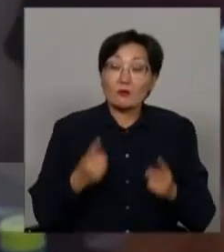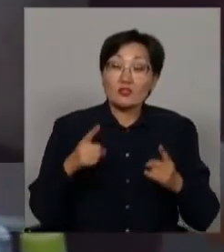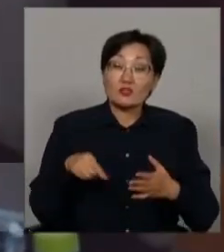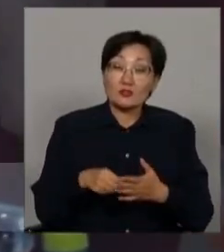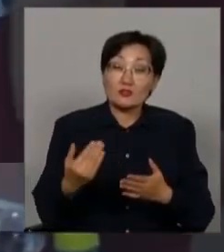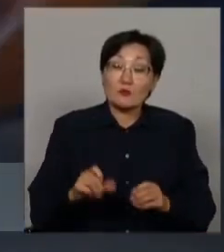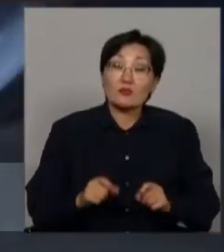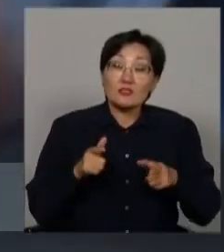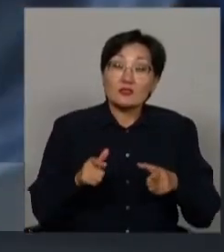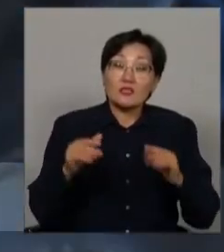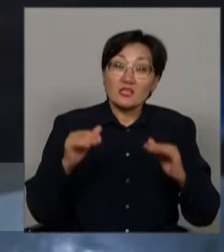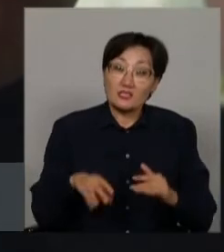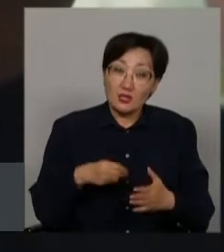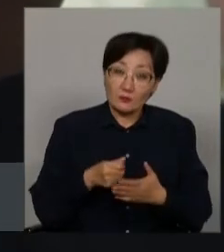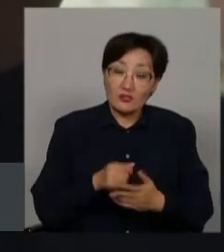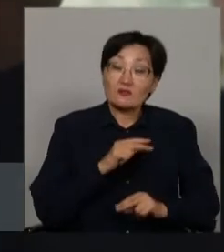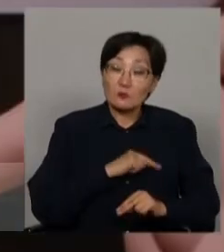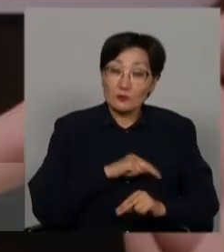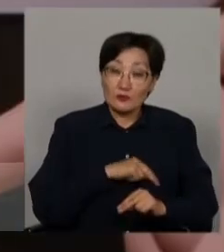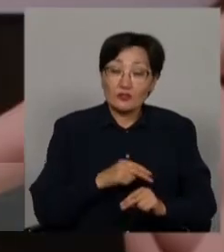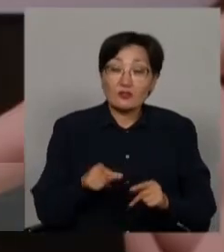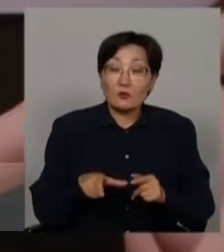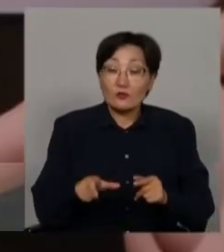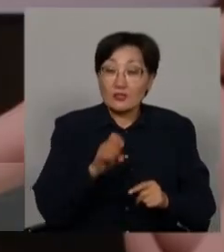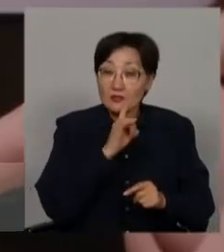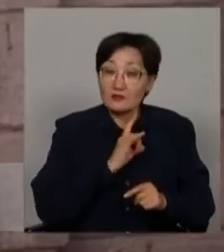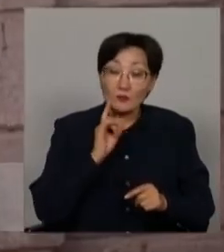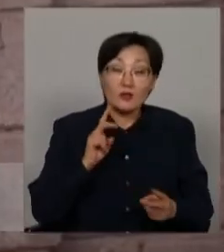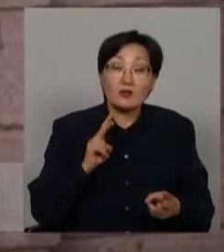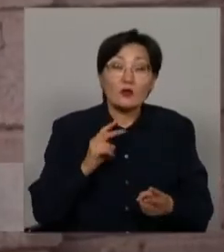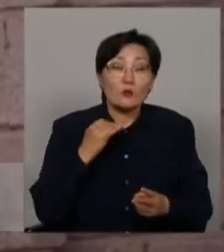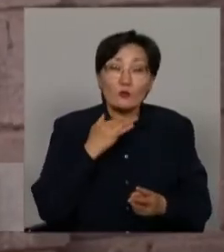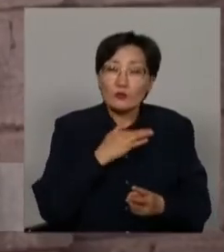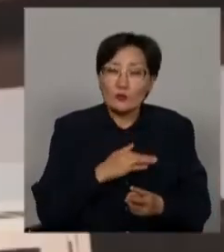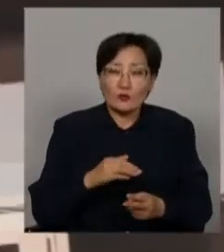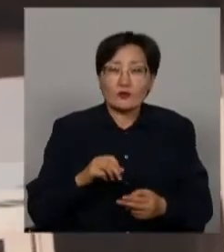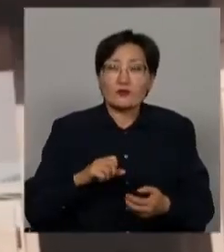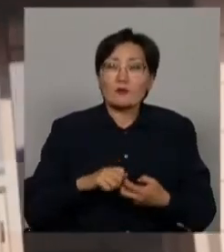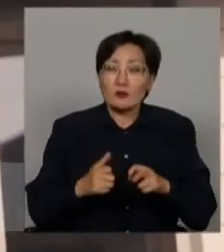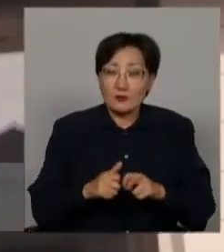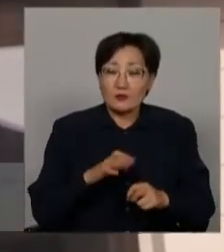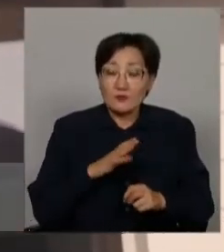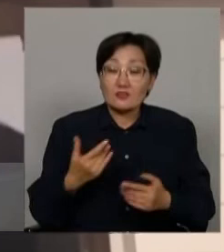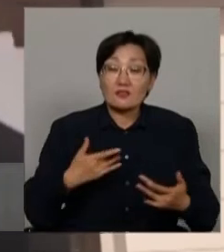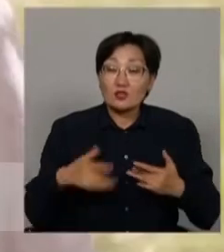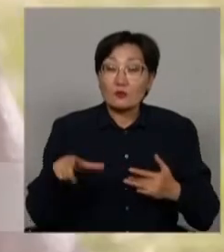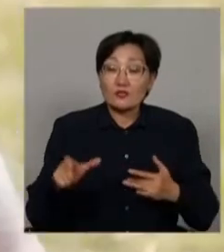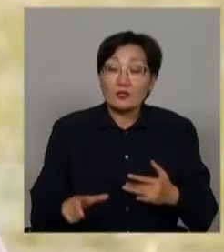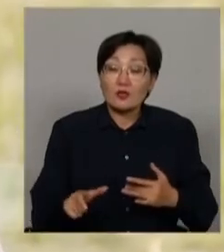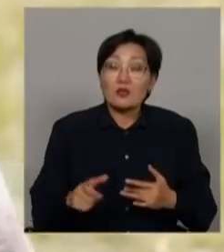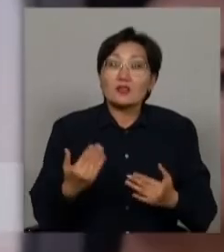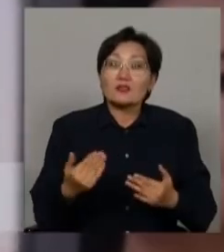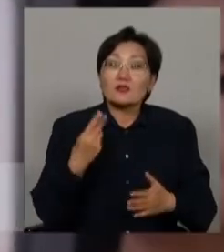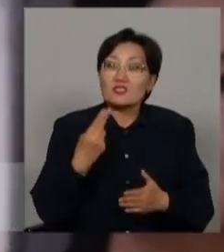она устраивается на низкооплачиваемую работу. На пути женщины встречаются немало преград, но по словам актрисы Жанель Сергазиной, сдаваться